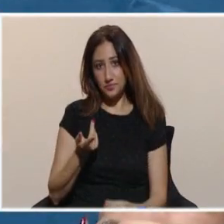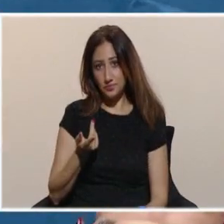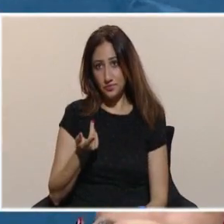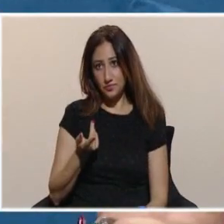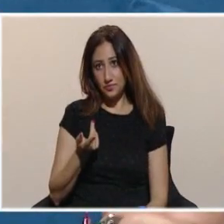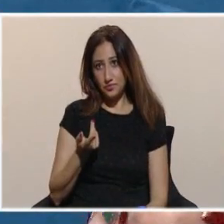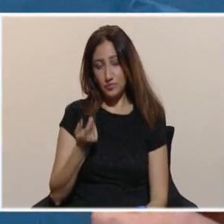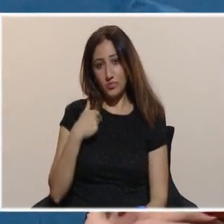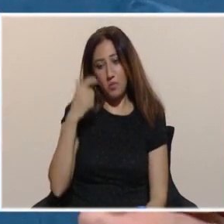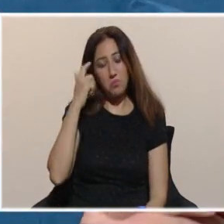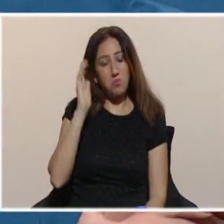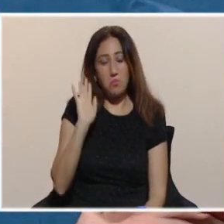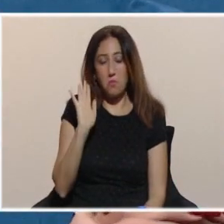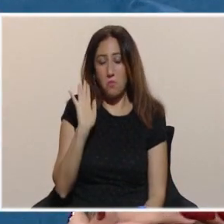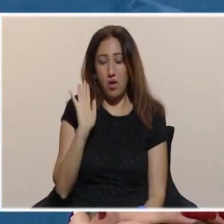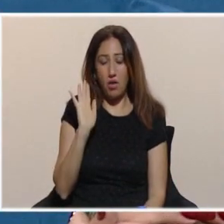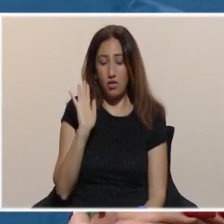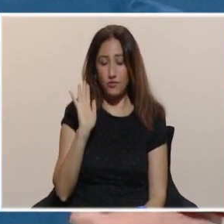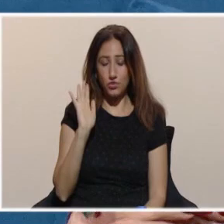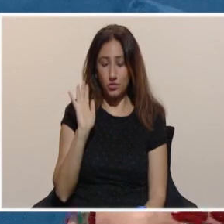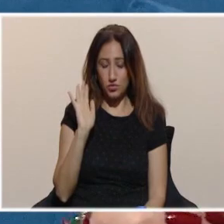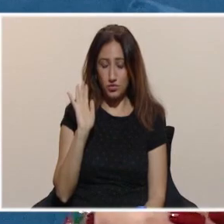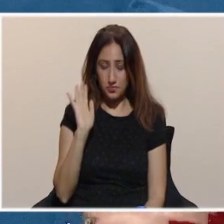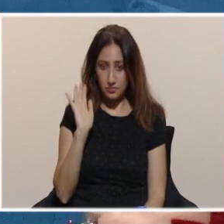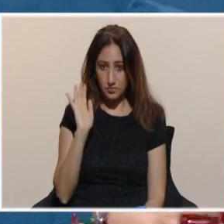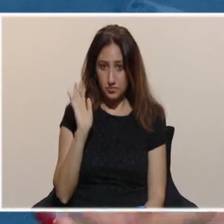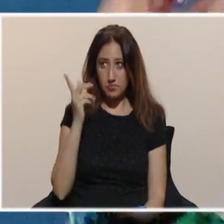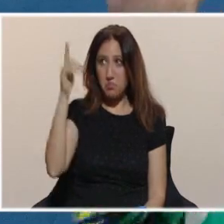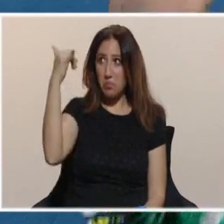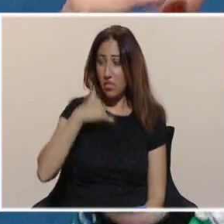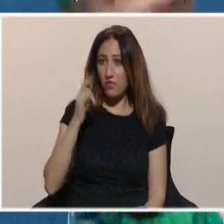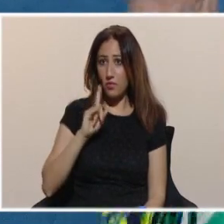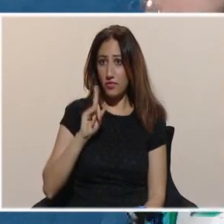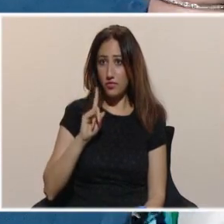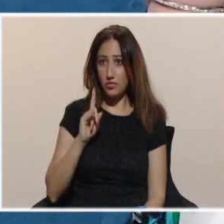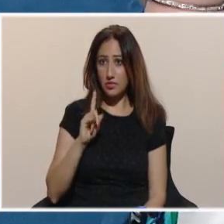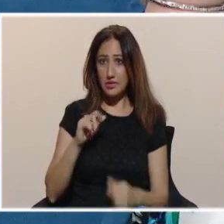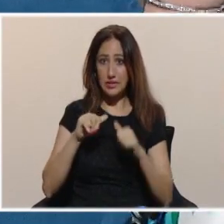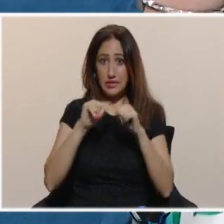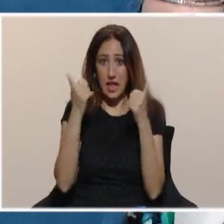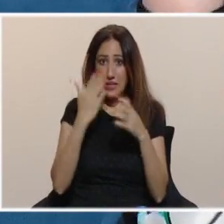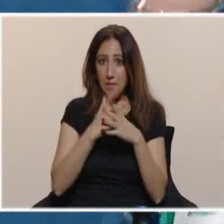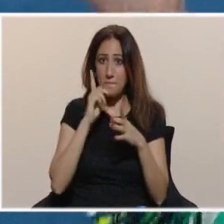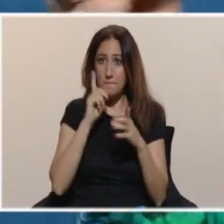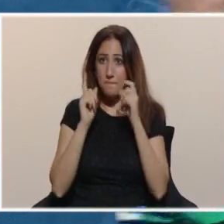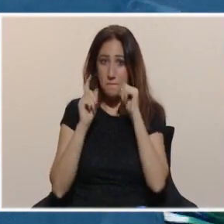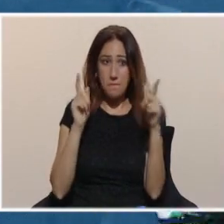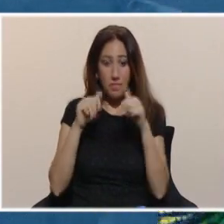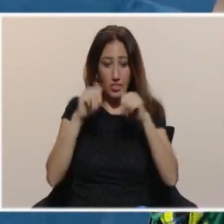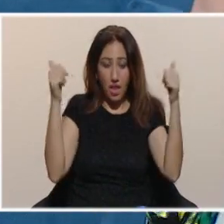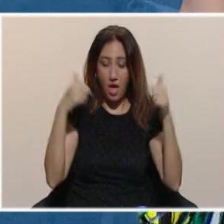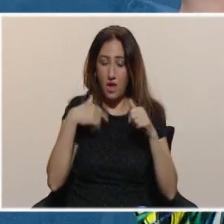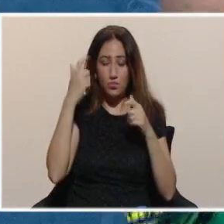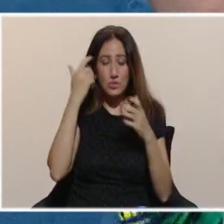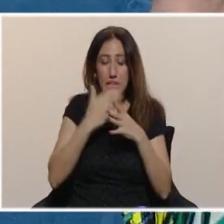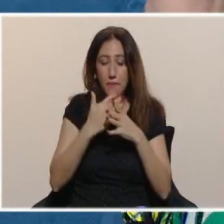بس انا ما اعرفش ايه يعني الحقيقه ورا طلاق يعني الشخصيتين دول. بس